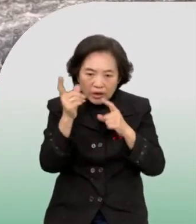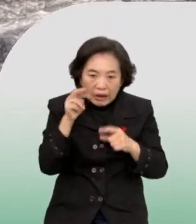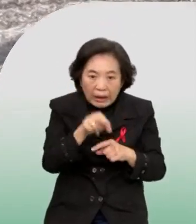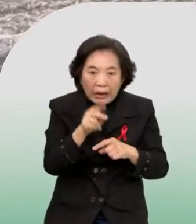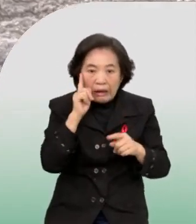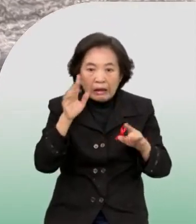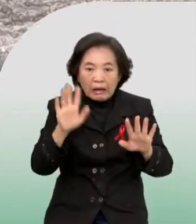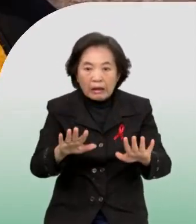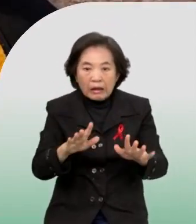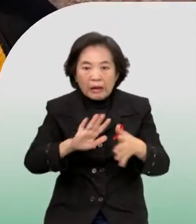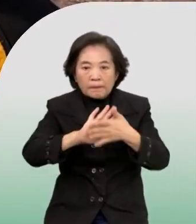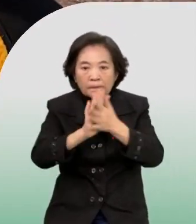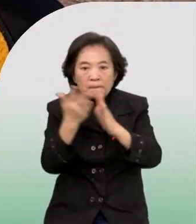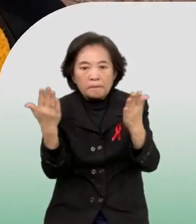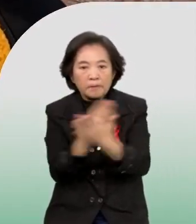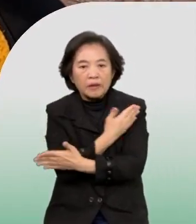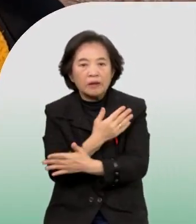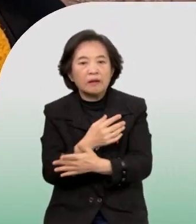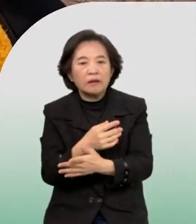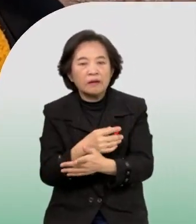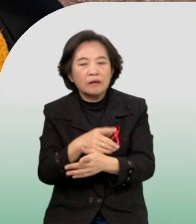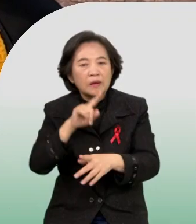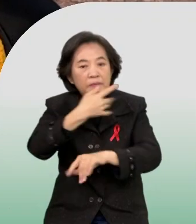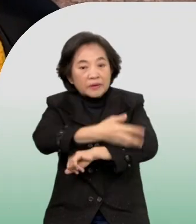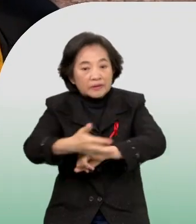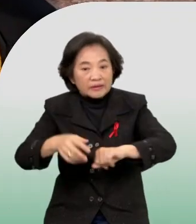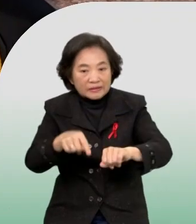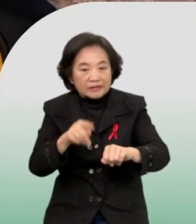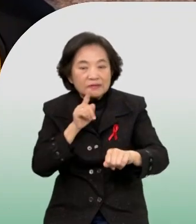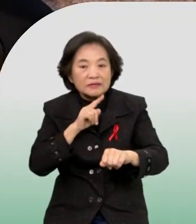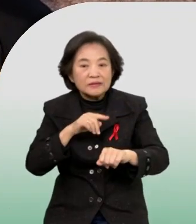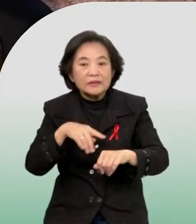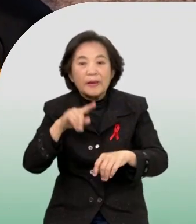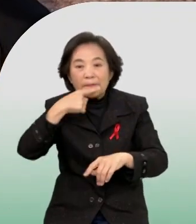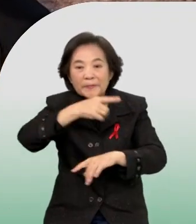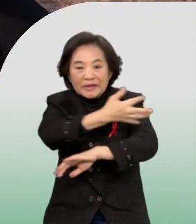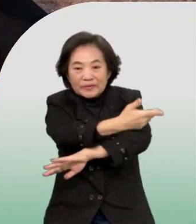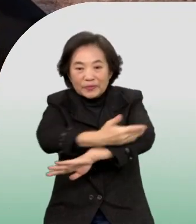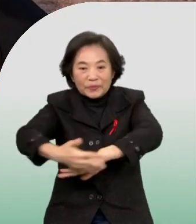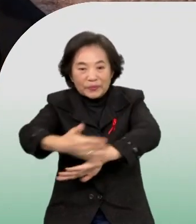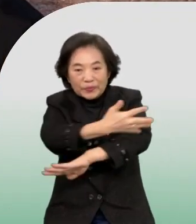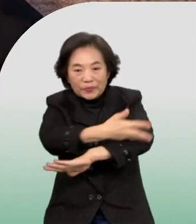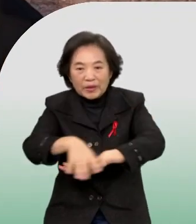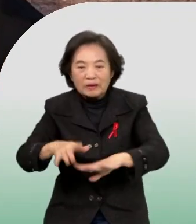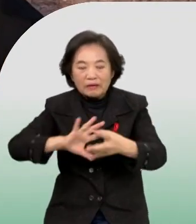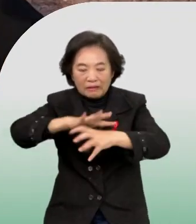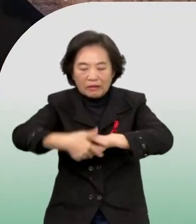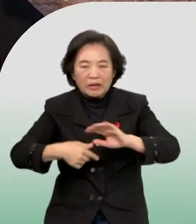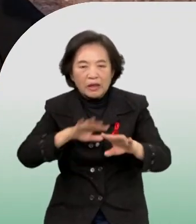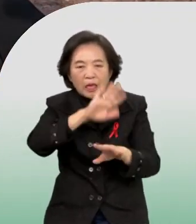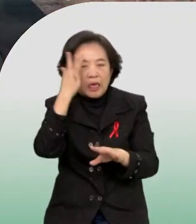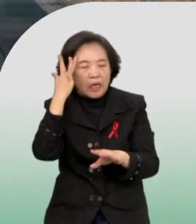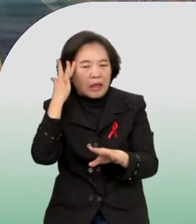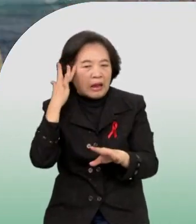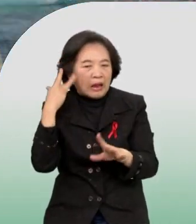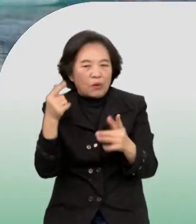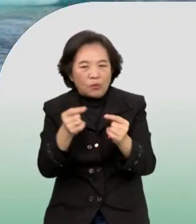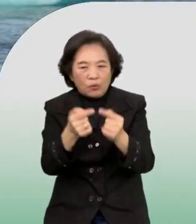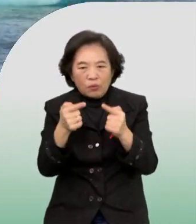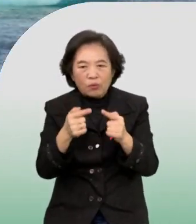重要，就是我会让客人知道说，其实，冰岛尤其是冰川受到全球暖化影响非常的严